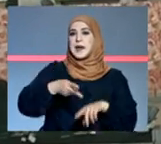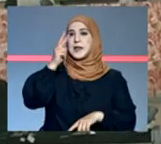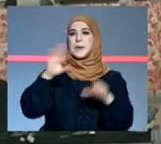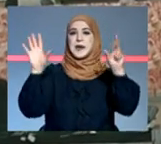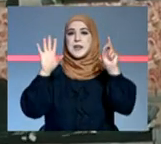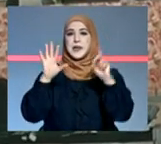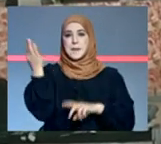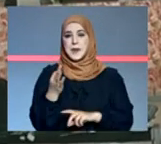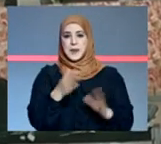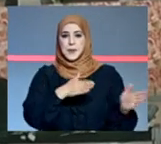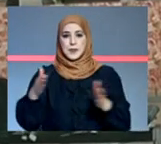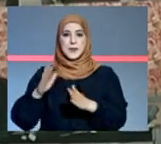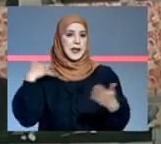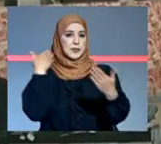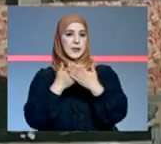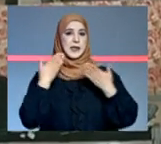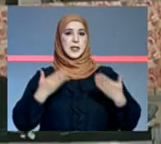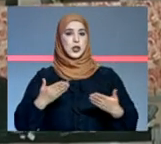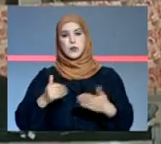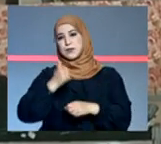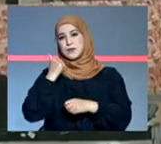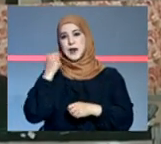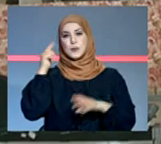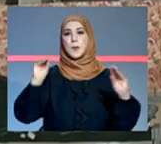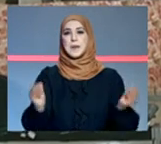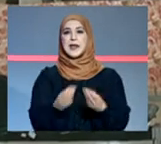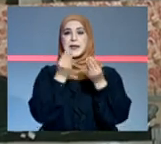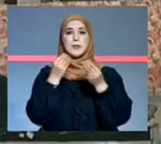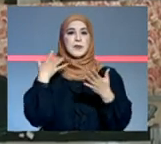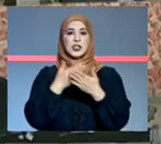80%. سجلنا إلى حد يوم أمس ومنذ بداية الجائحة